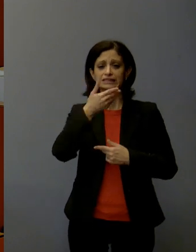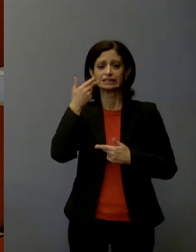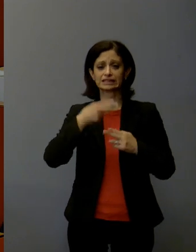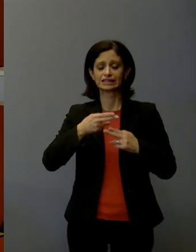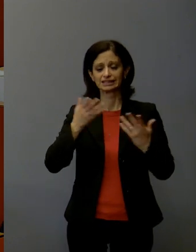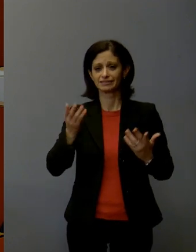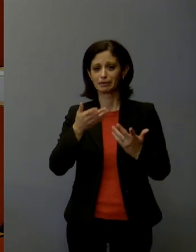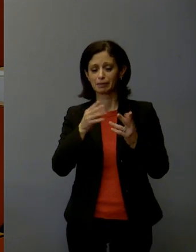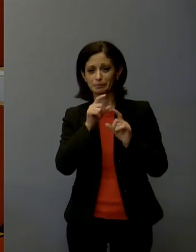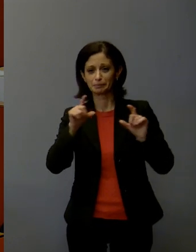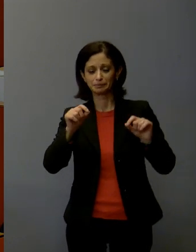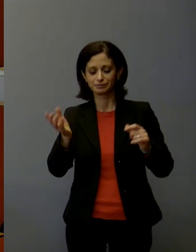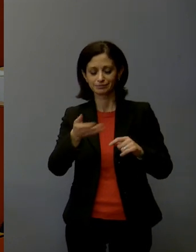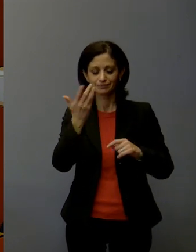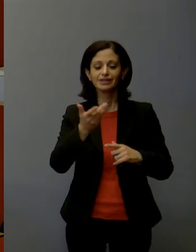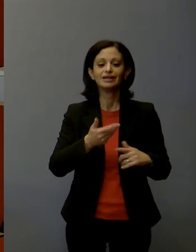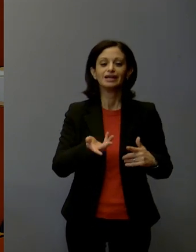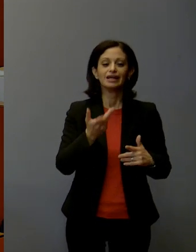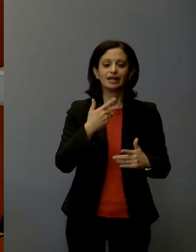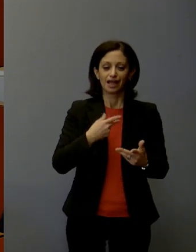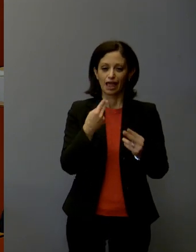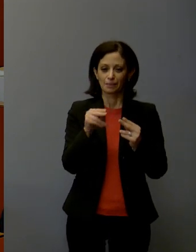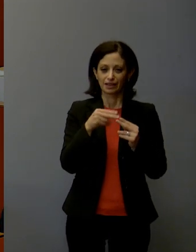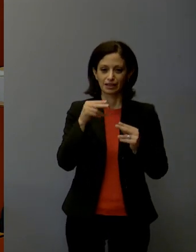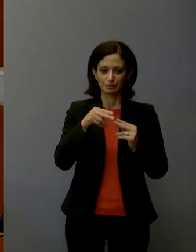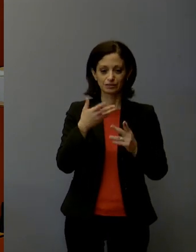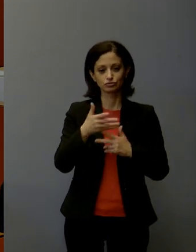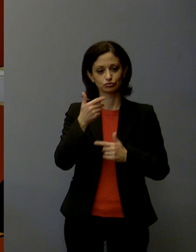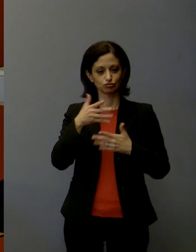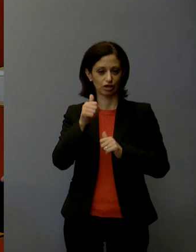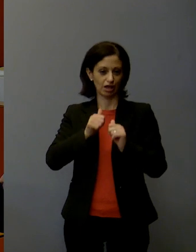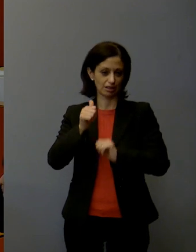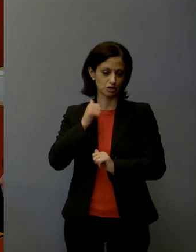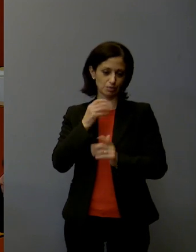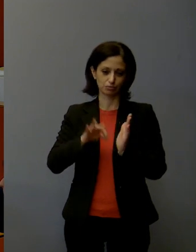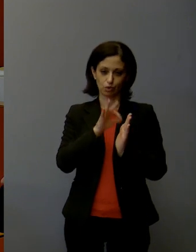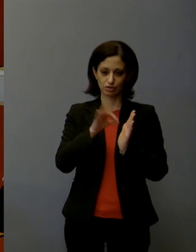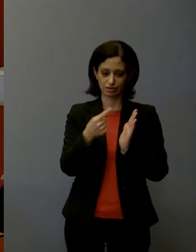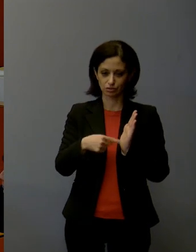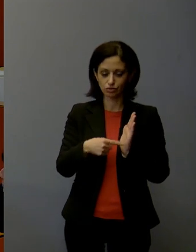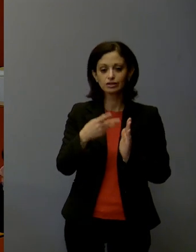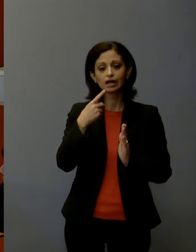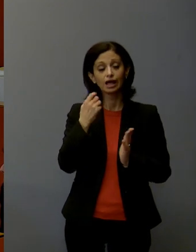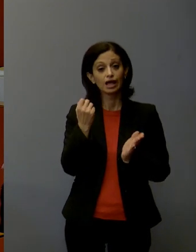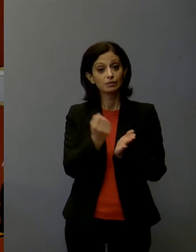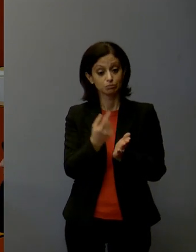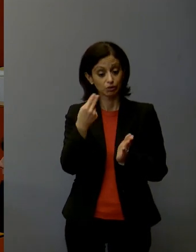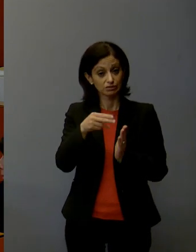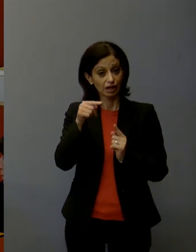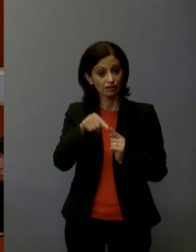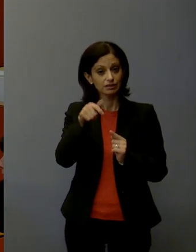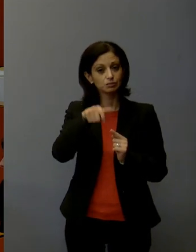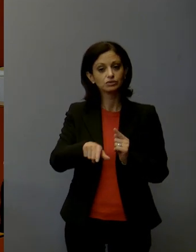questo emendamento è un po' come anche anticipato sull'ordine del giorno secondo me molto importante perché questa